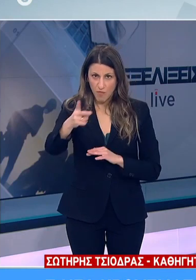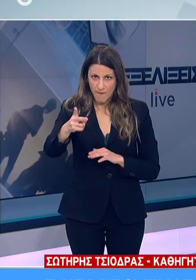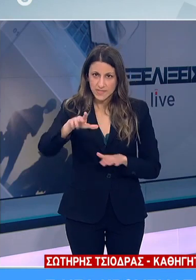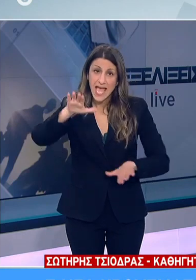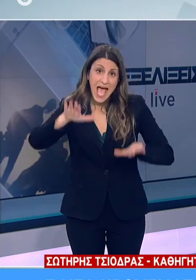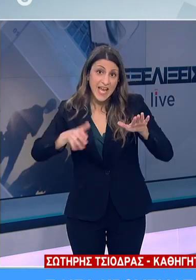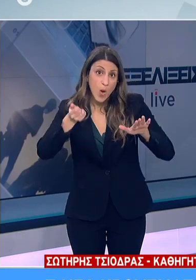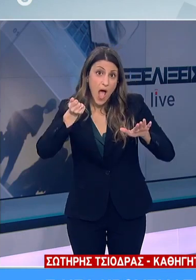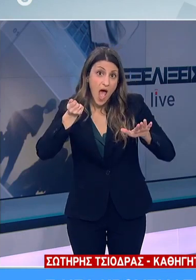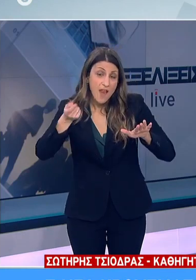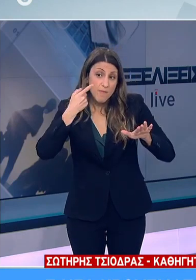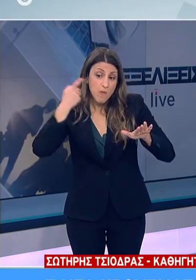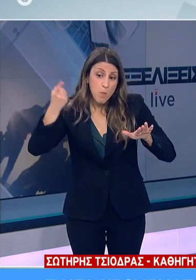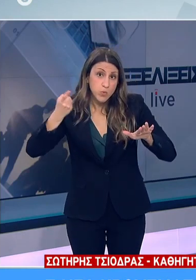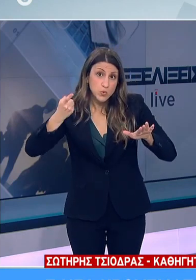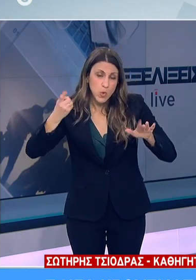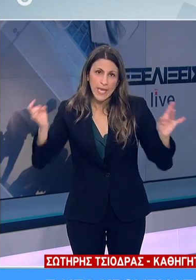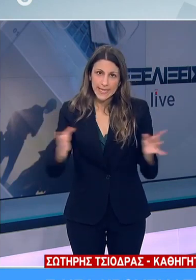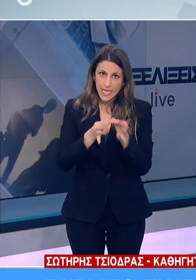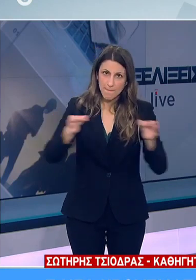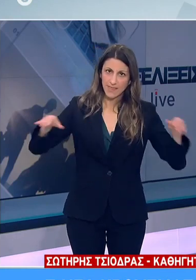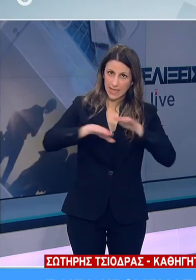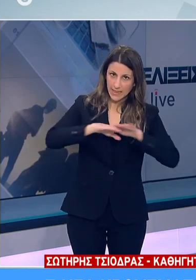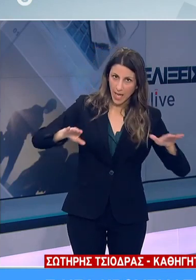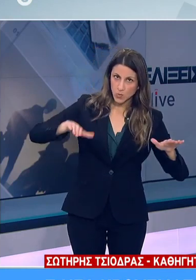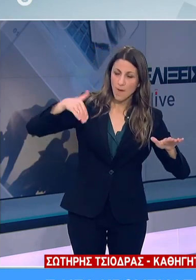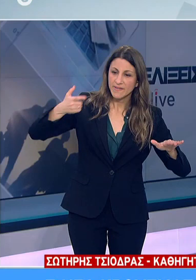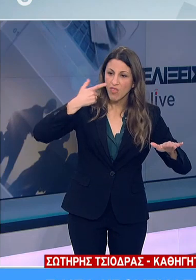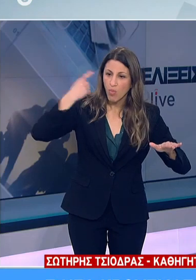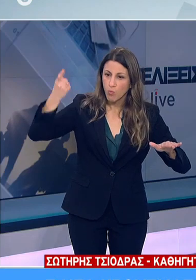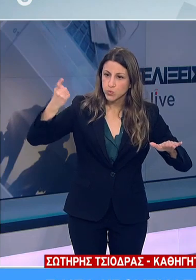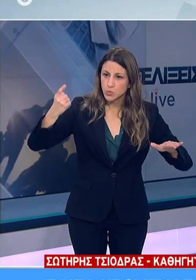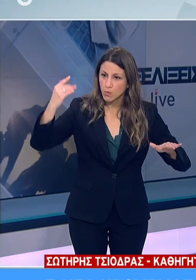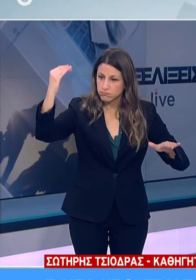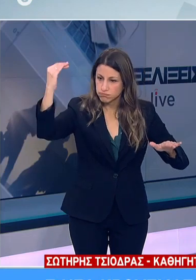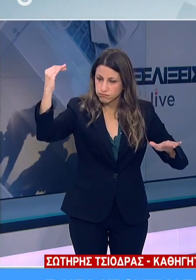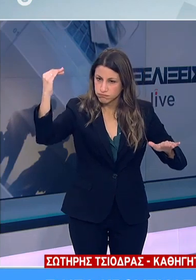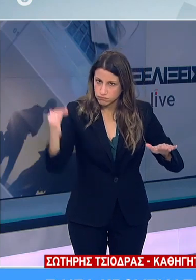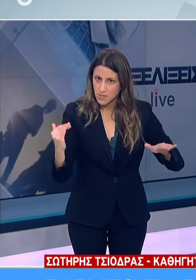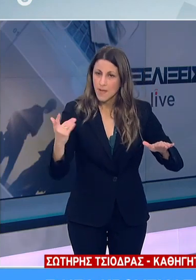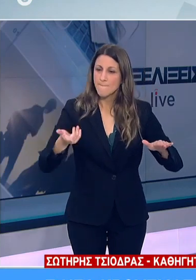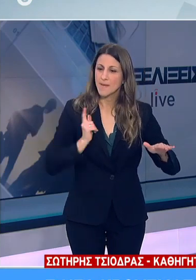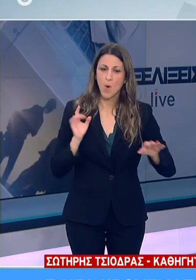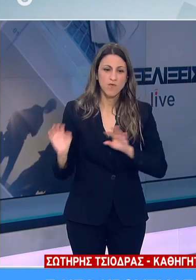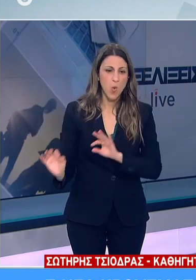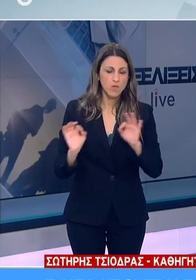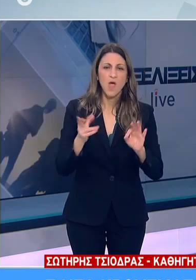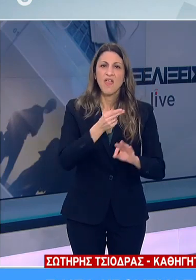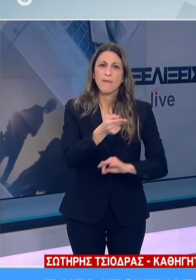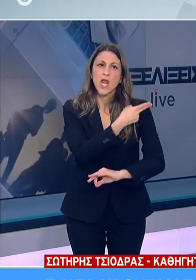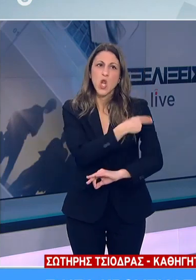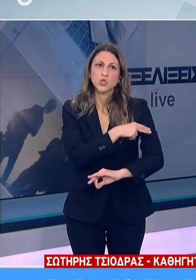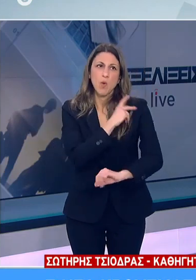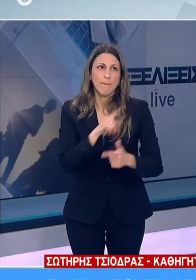που θα καταγράφουμε μετά τη χαλάρωση, ας πούμε, ενός μέτρου, περιμένουμε να δούμε αυτό και αυτό στις νοσηλίες, στις